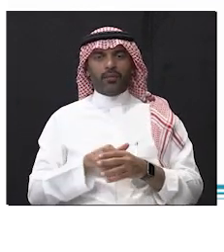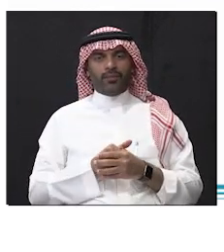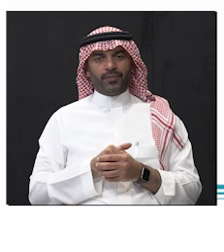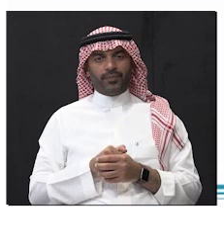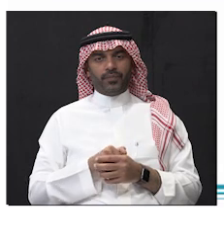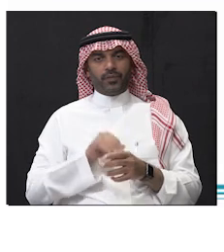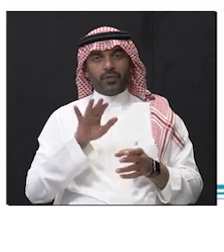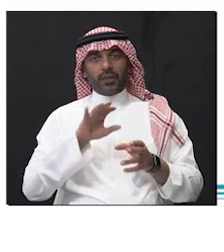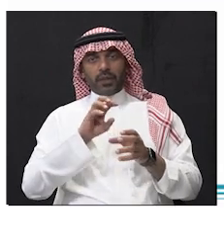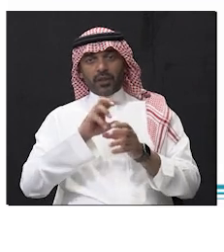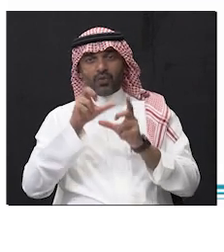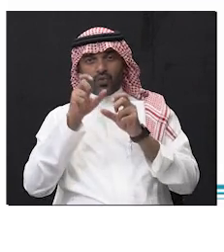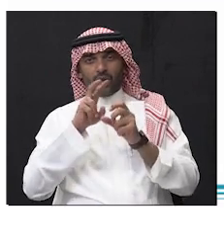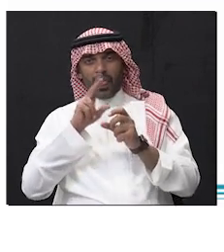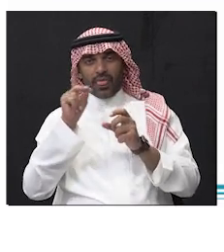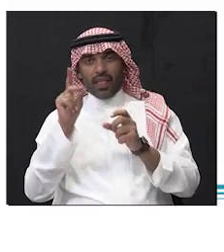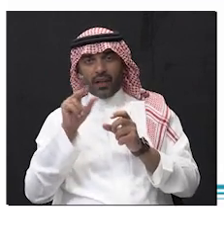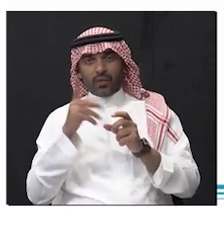قشريات وحشرات.